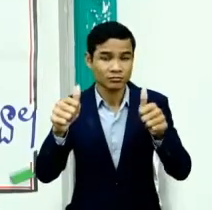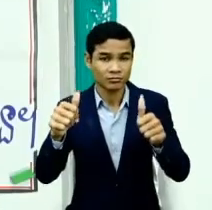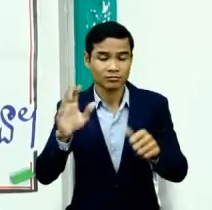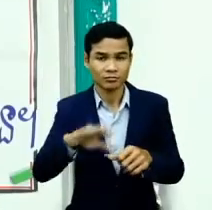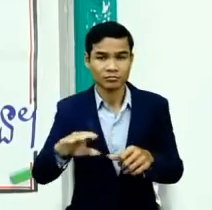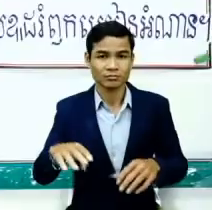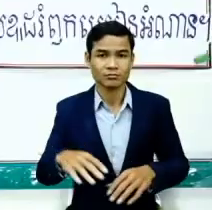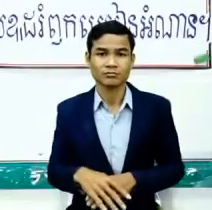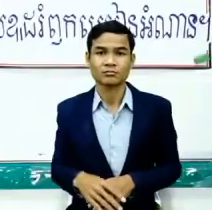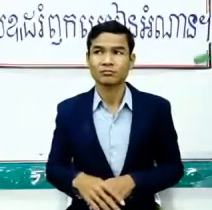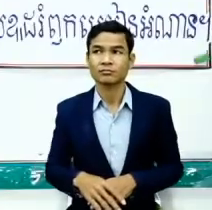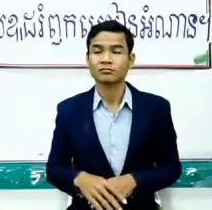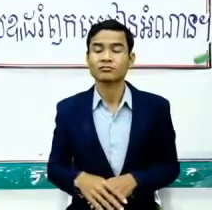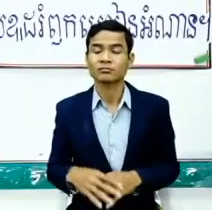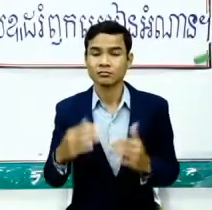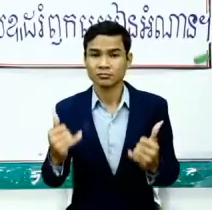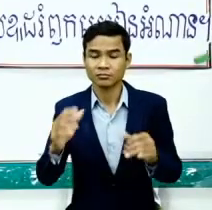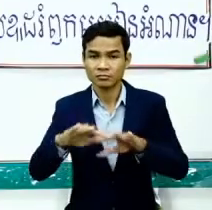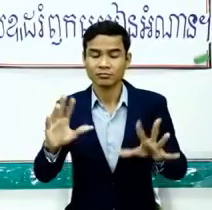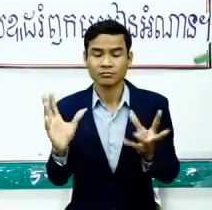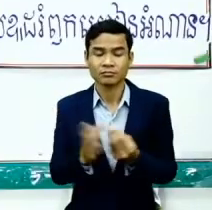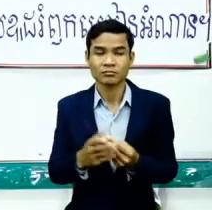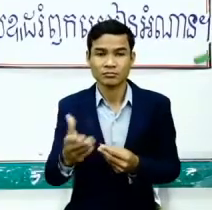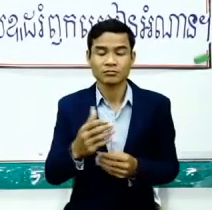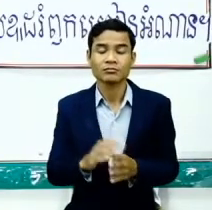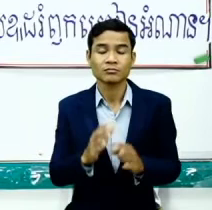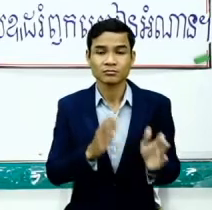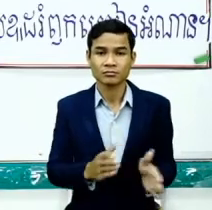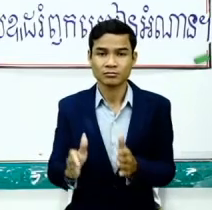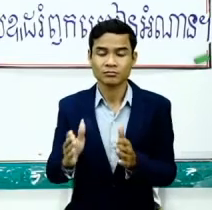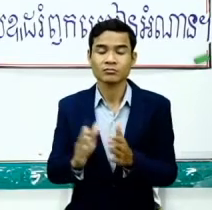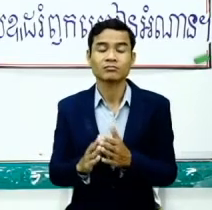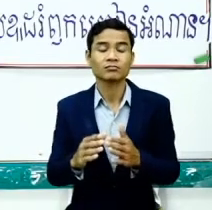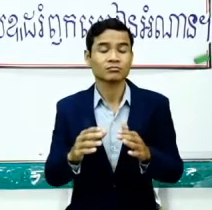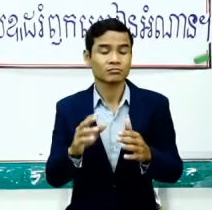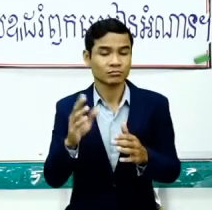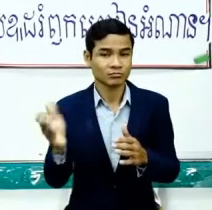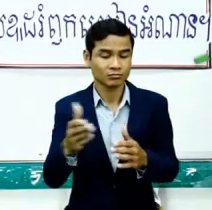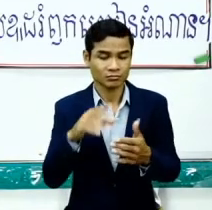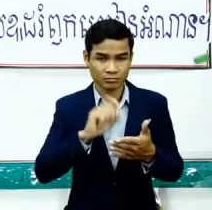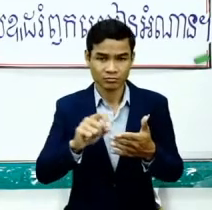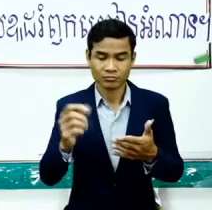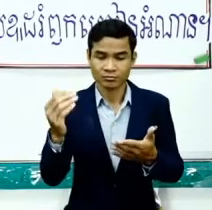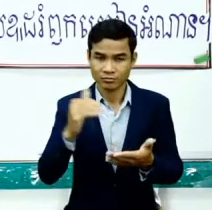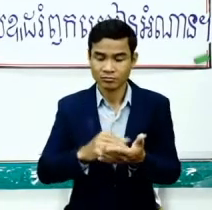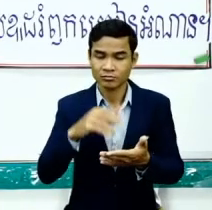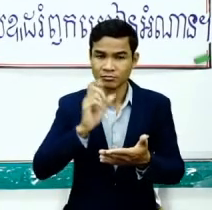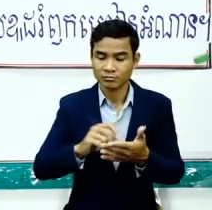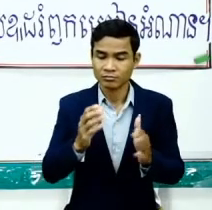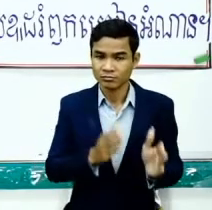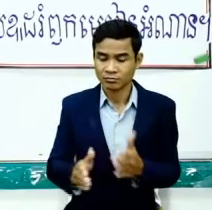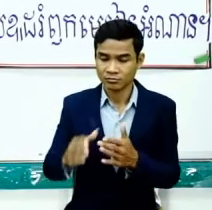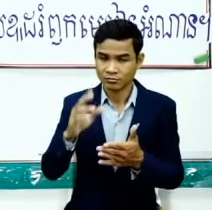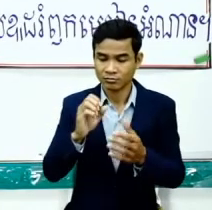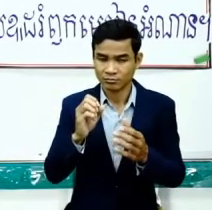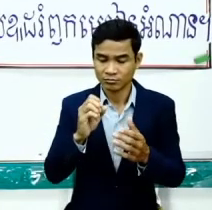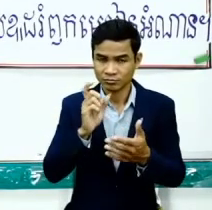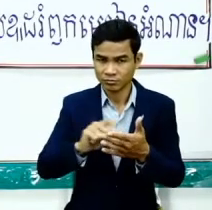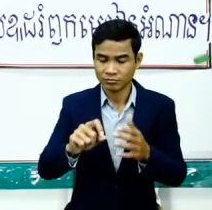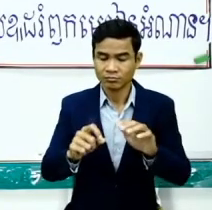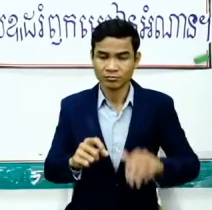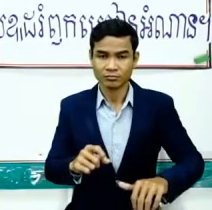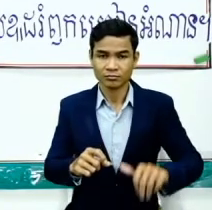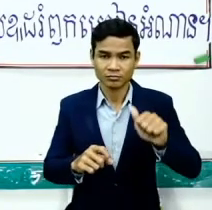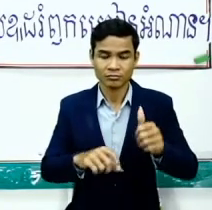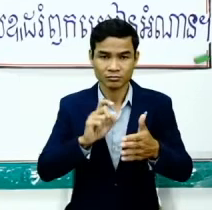cha cha ai lần ní con tình ọt khăn ní chương trìm cha chốt tự đó ca sở xe bình mặt đó chả cho con đừng ăn khí cho cái đại